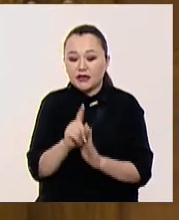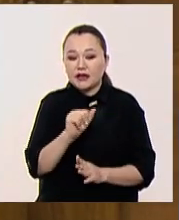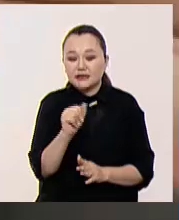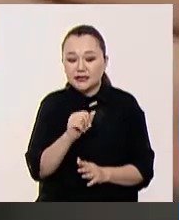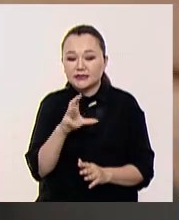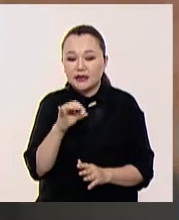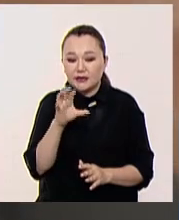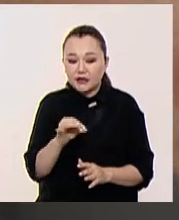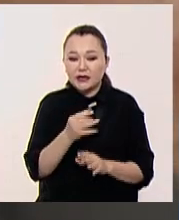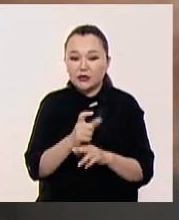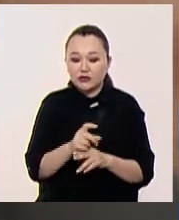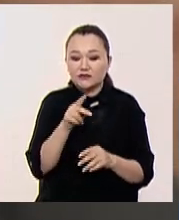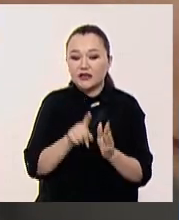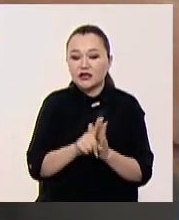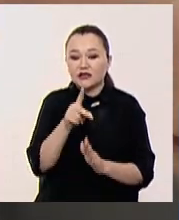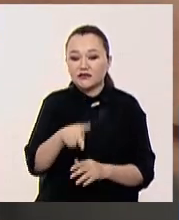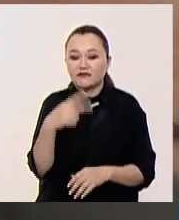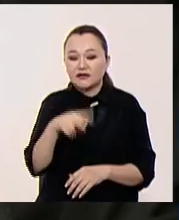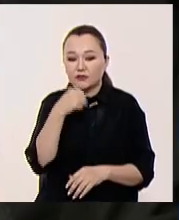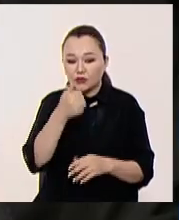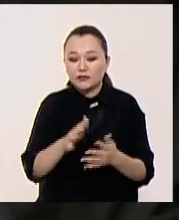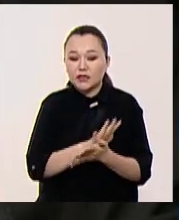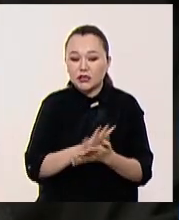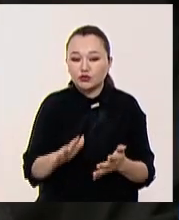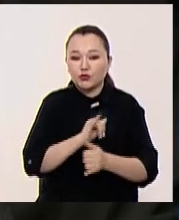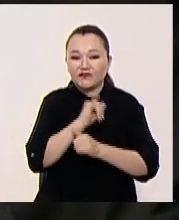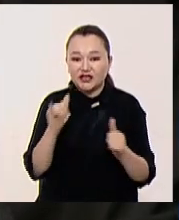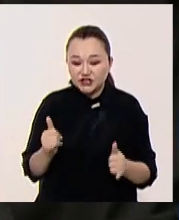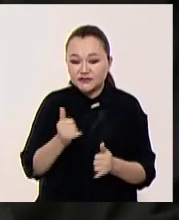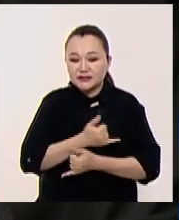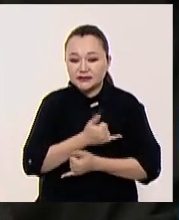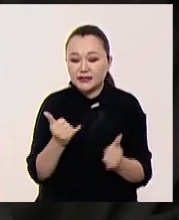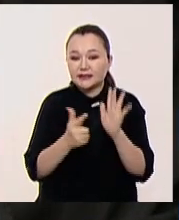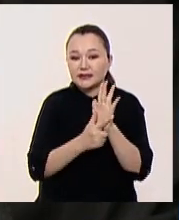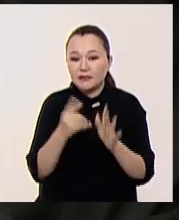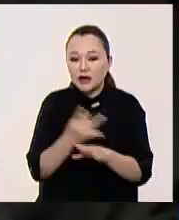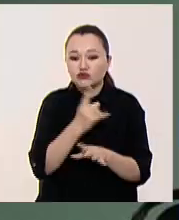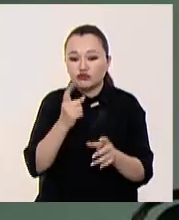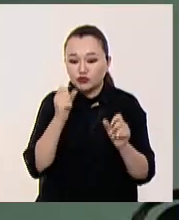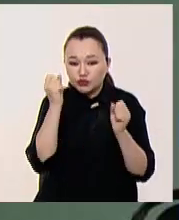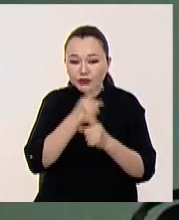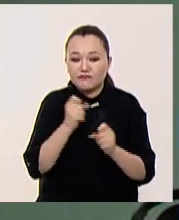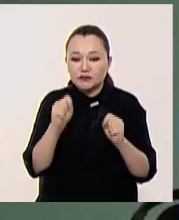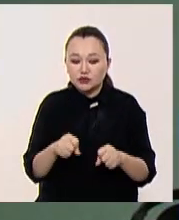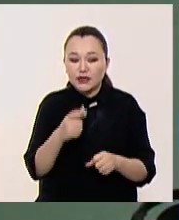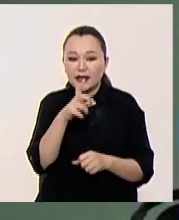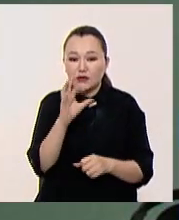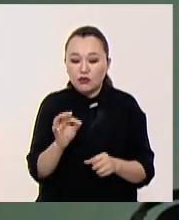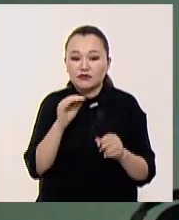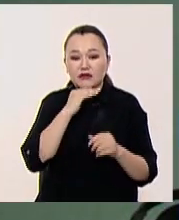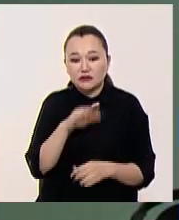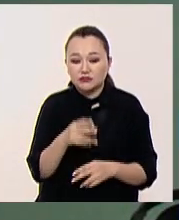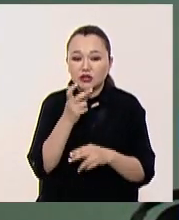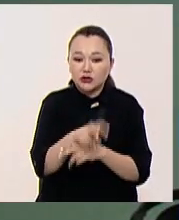которая стартовала в 2020 году, количество квот по стране увеличилось в 7 раз. Чтобы узнать о возможности ЭКО, достаточно